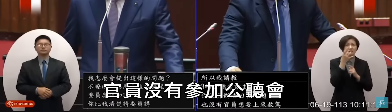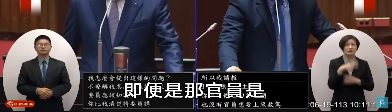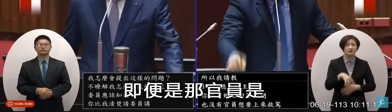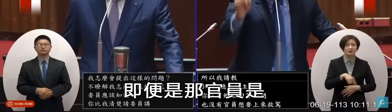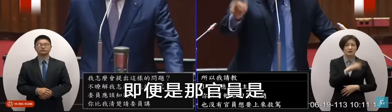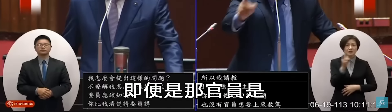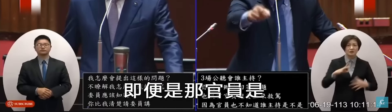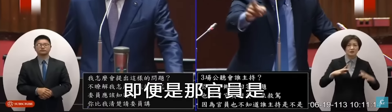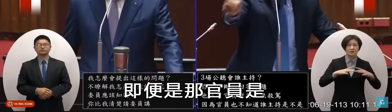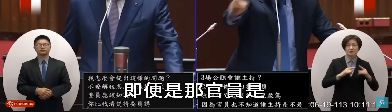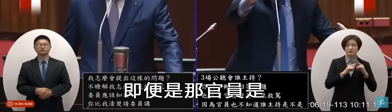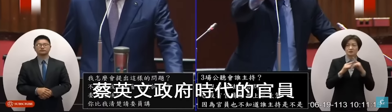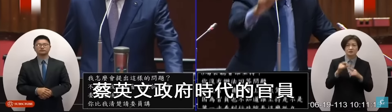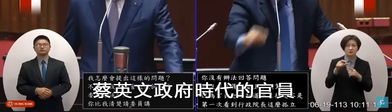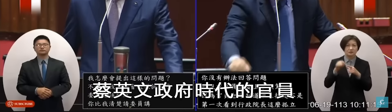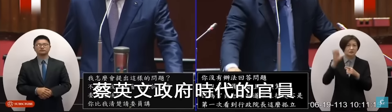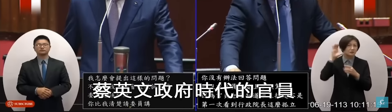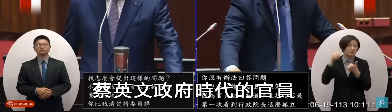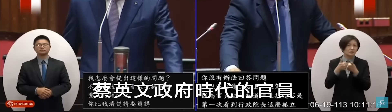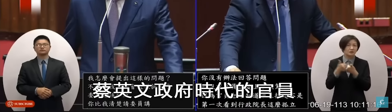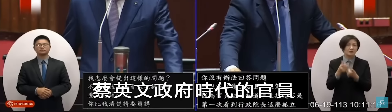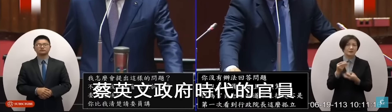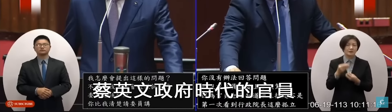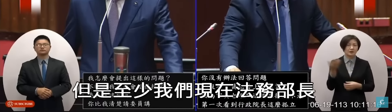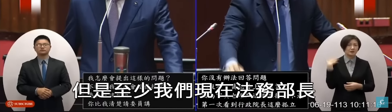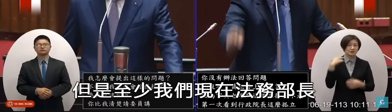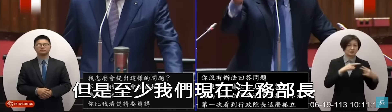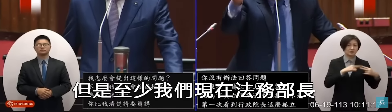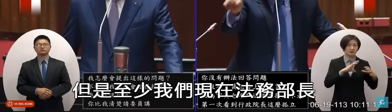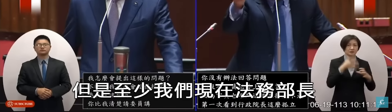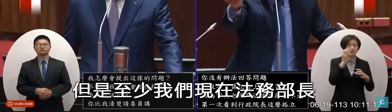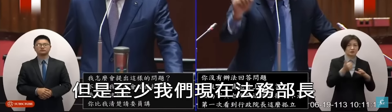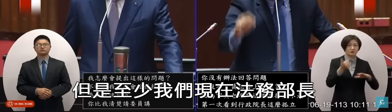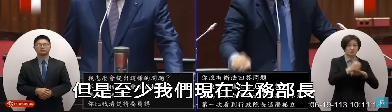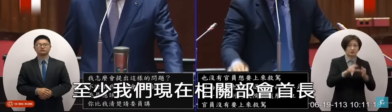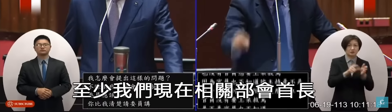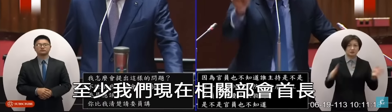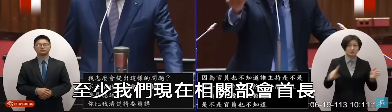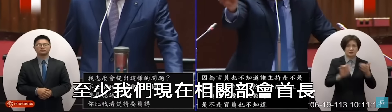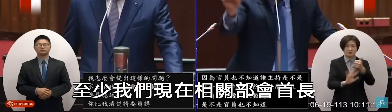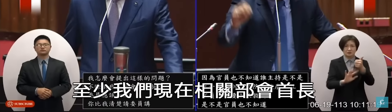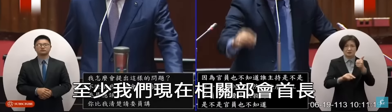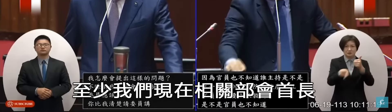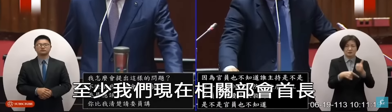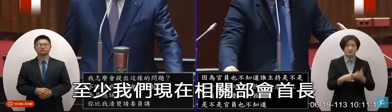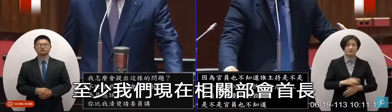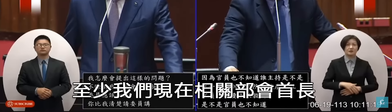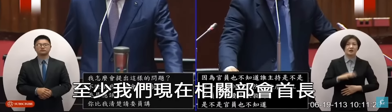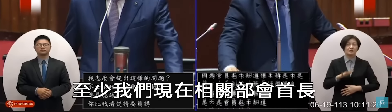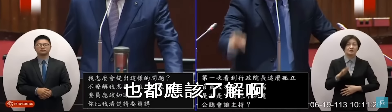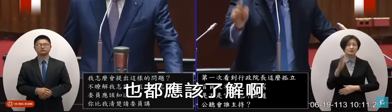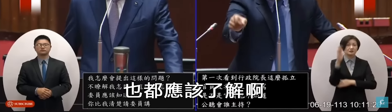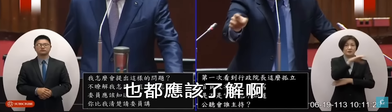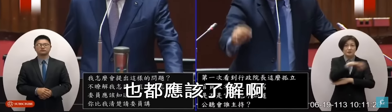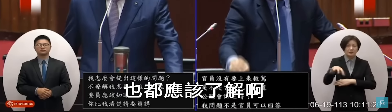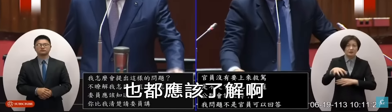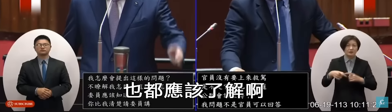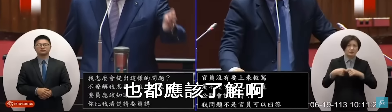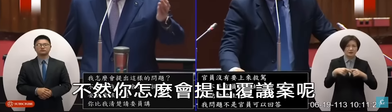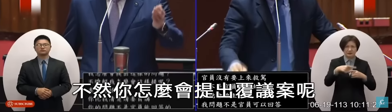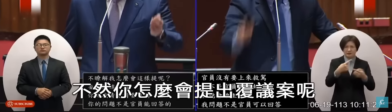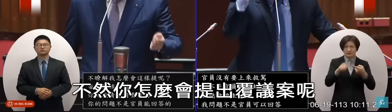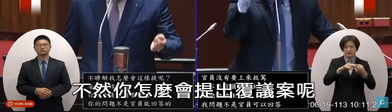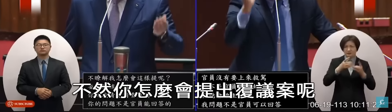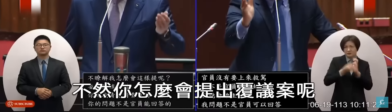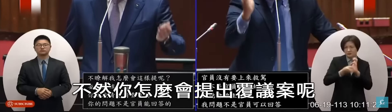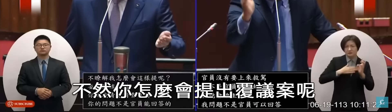会，即便是那官员是上蔡英文政府时代的官员，但是至少我们现在法务部长，至少我们现在相关部会首长也都应该了解